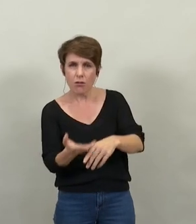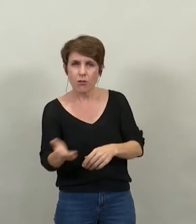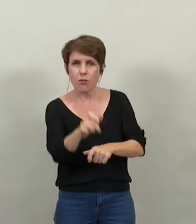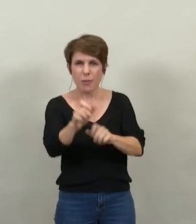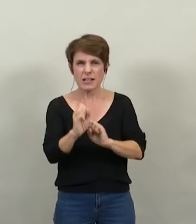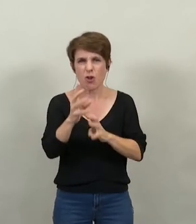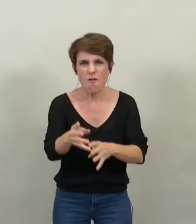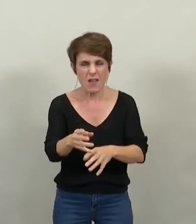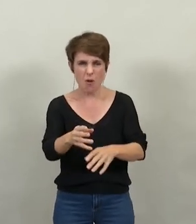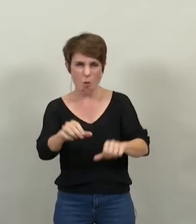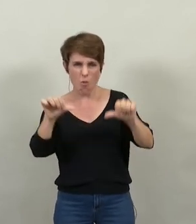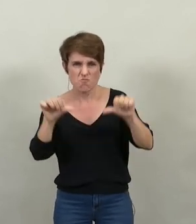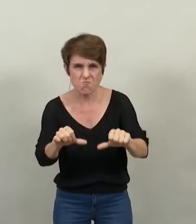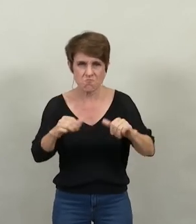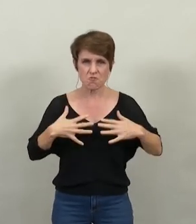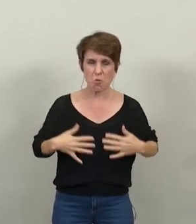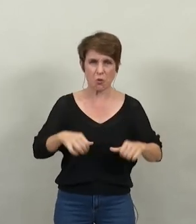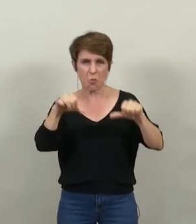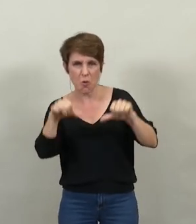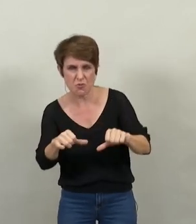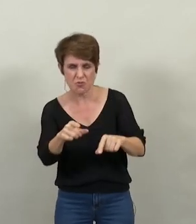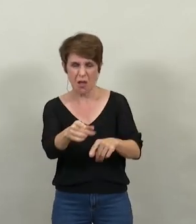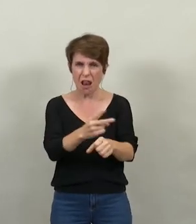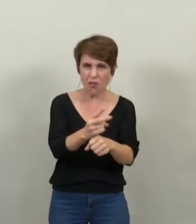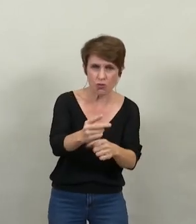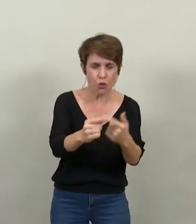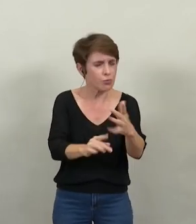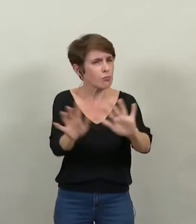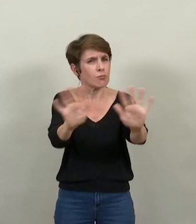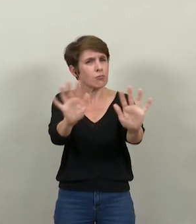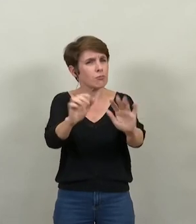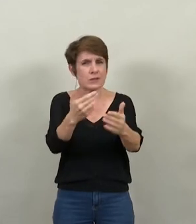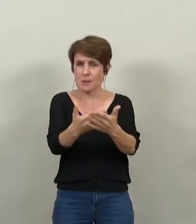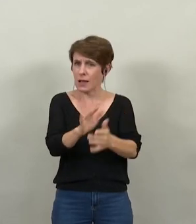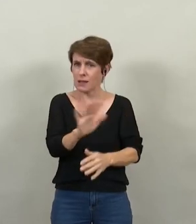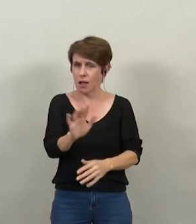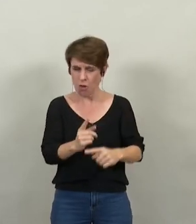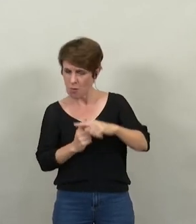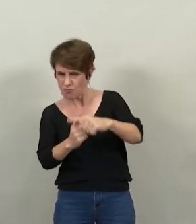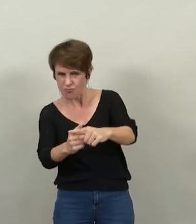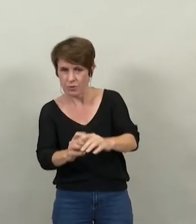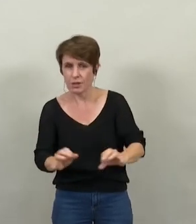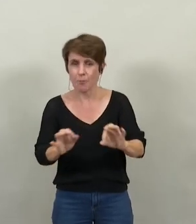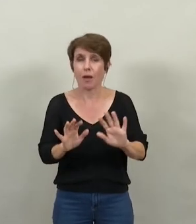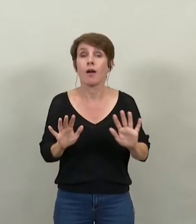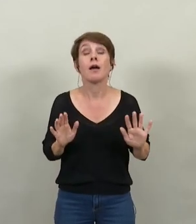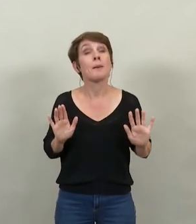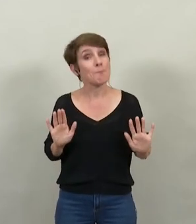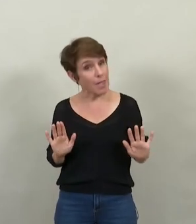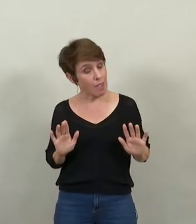sont dangereux on dit tout simplement qu'il y a des mesures de sécurité pour partager donc l'espace